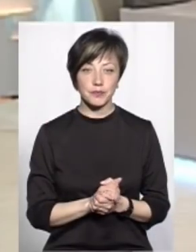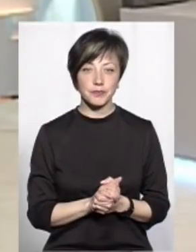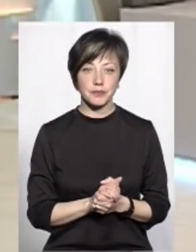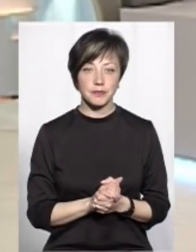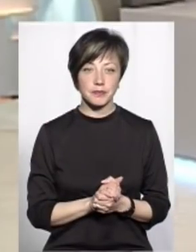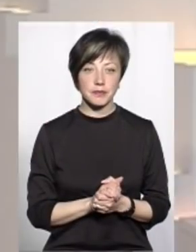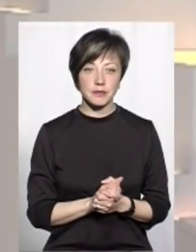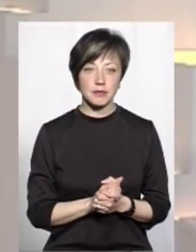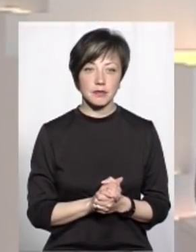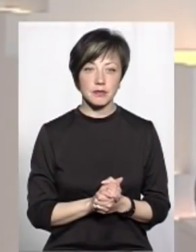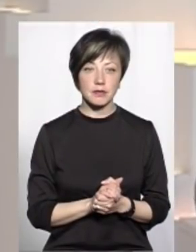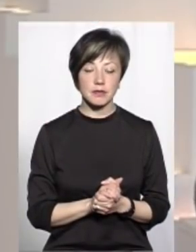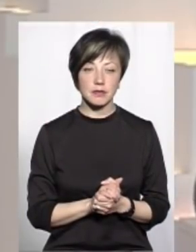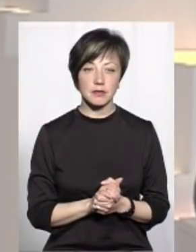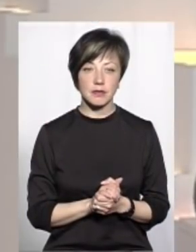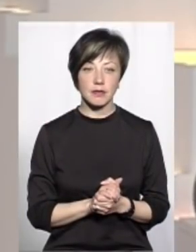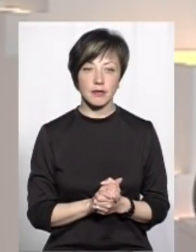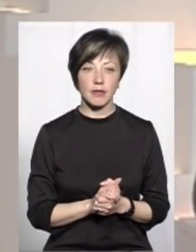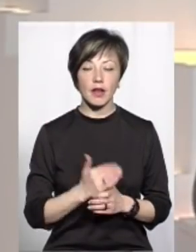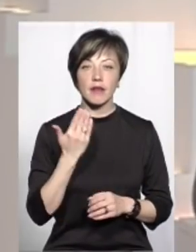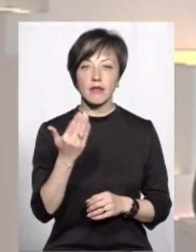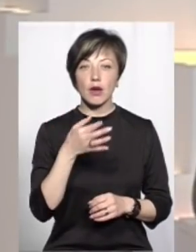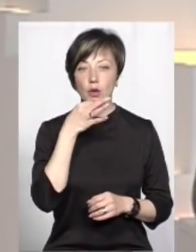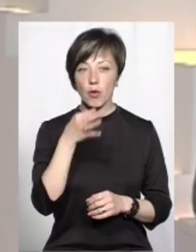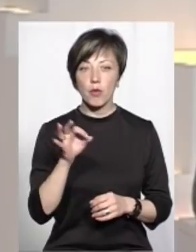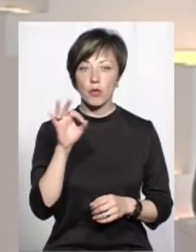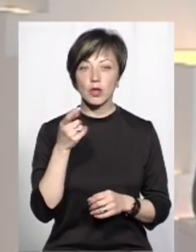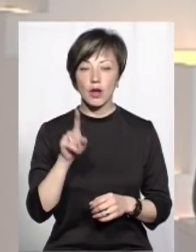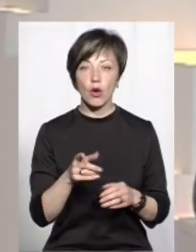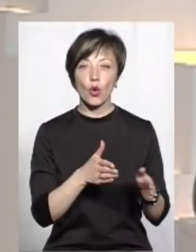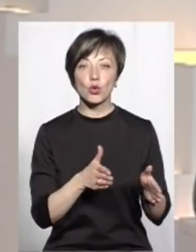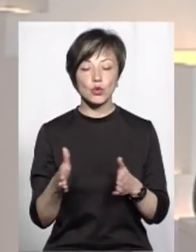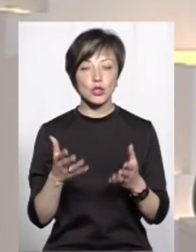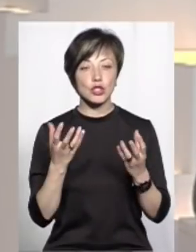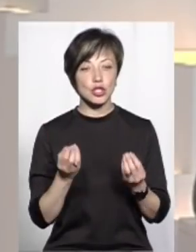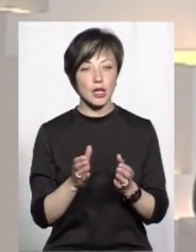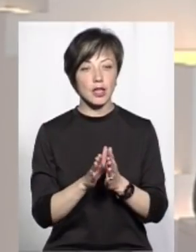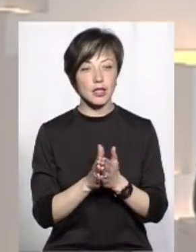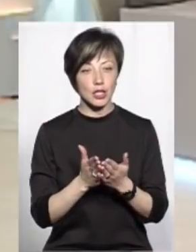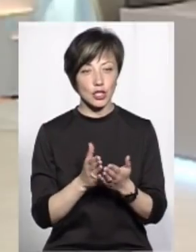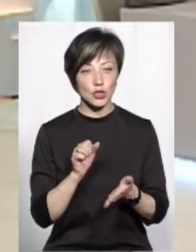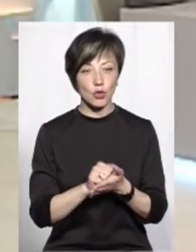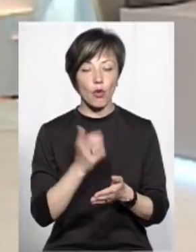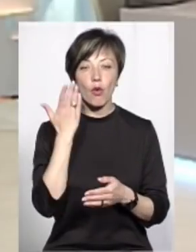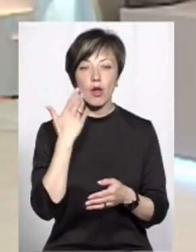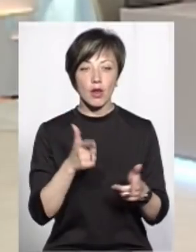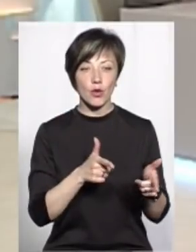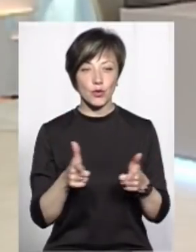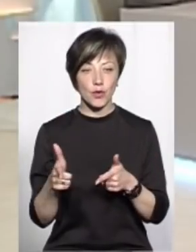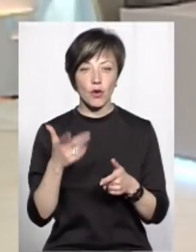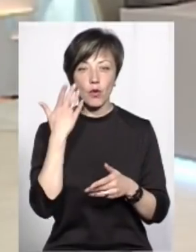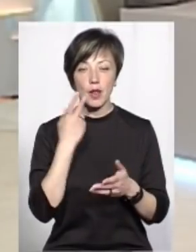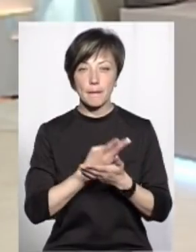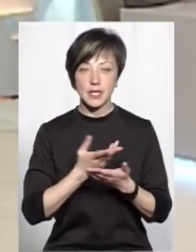Зрозумів. Ви обмовились про те, що ви готуєте ще книжку. А коли вона буде вже готова, коли